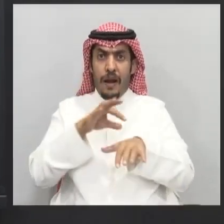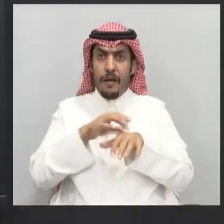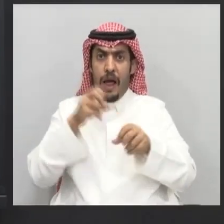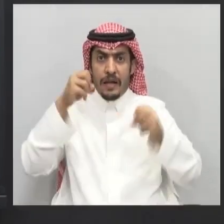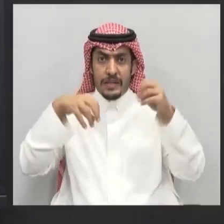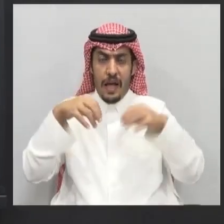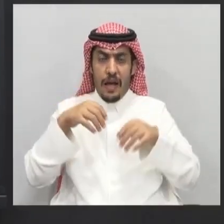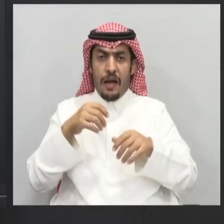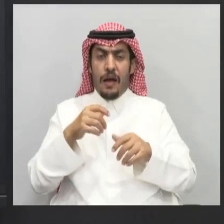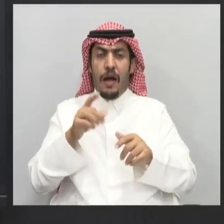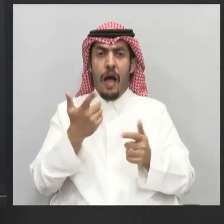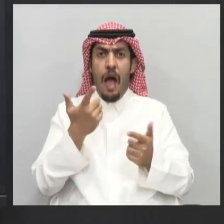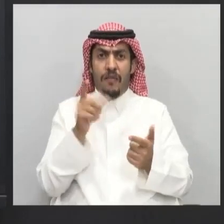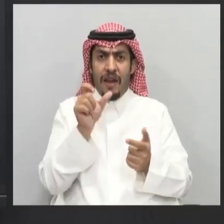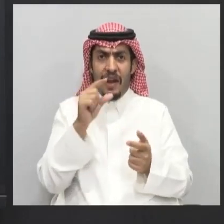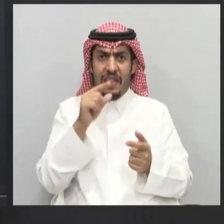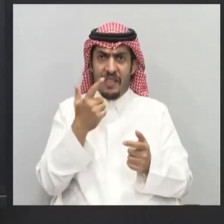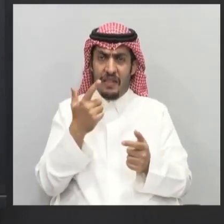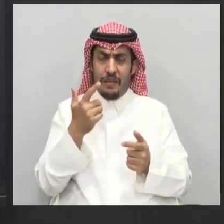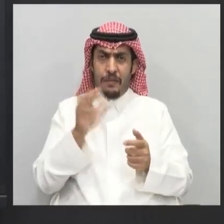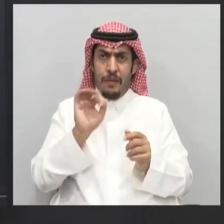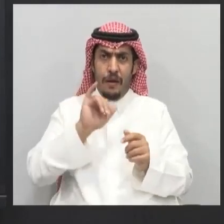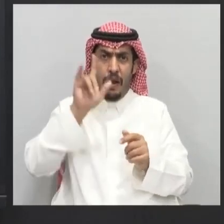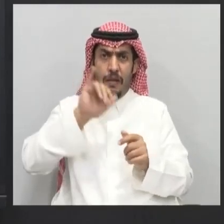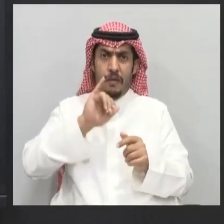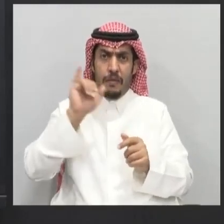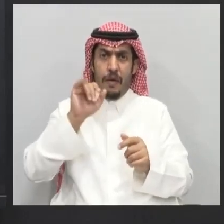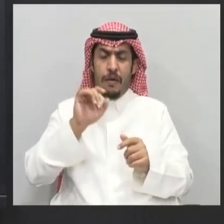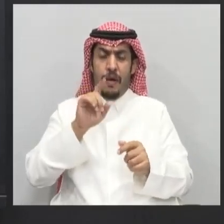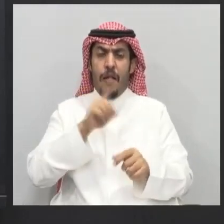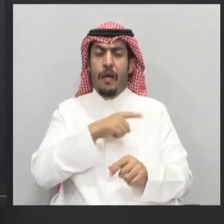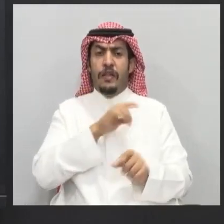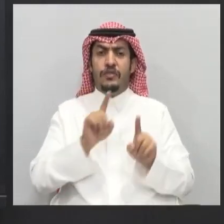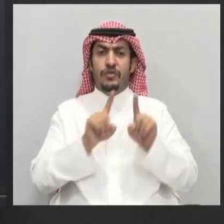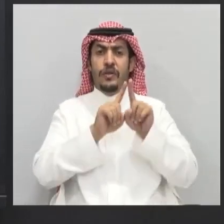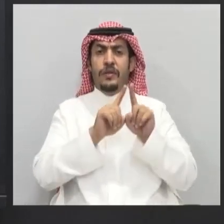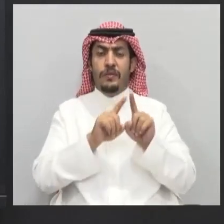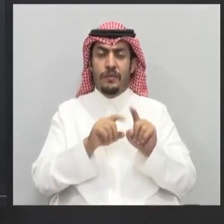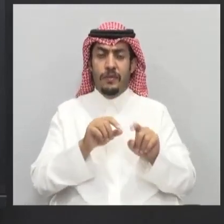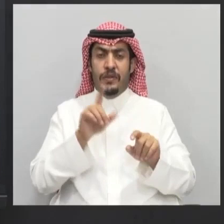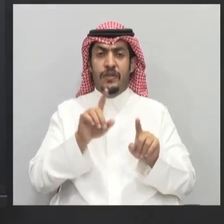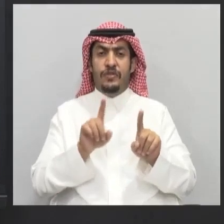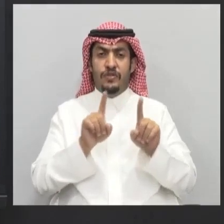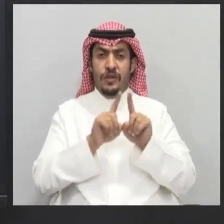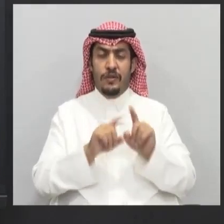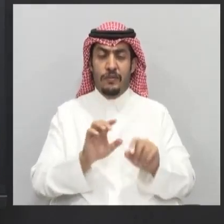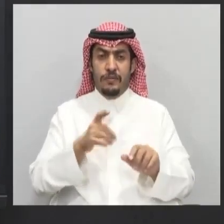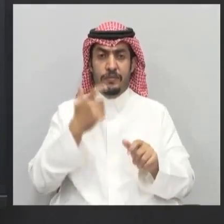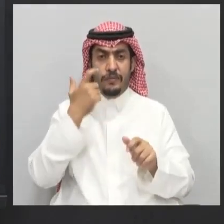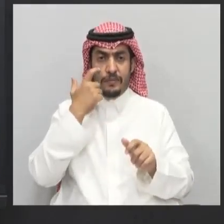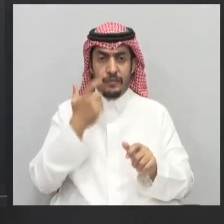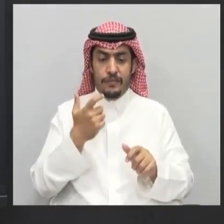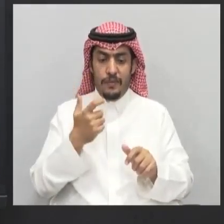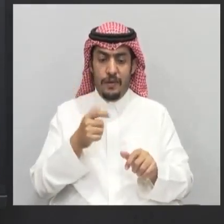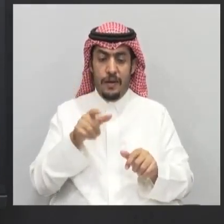فكيف تجعل مع الله ند نسال الله السلامه والعافيه فاعظم ذنب هو الشرك فيكفي من